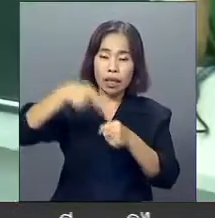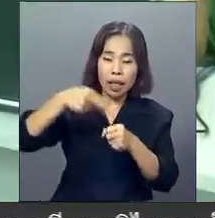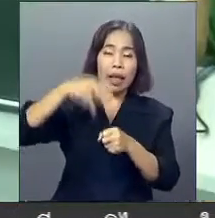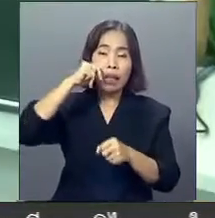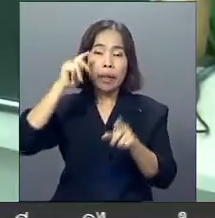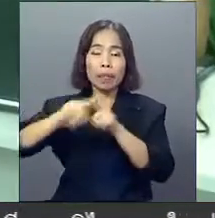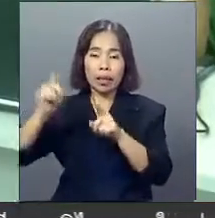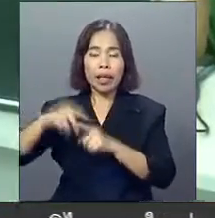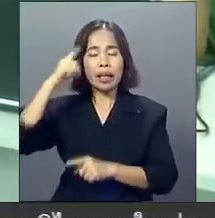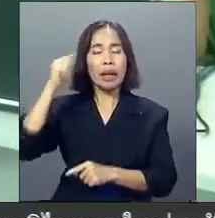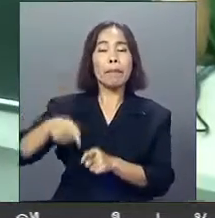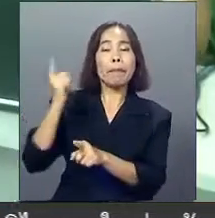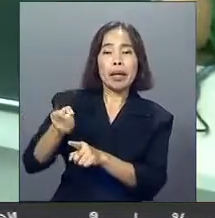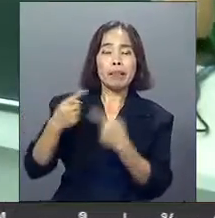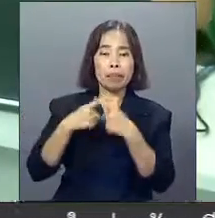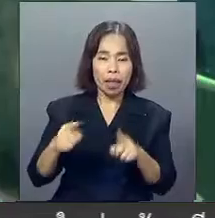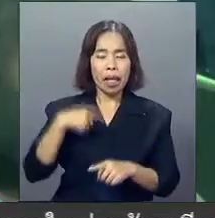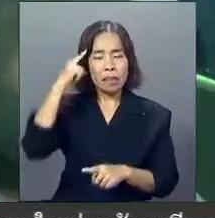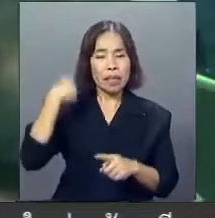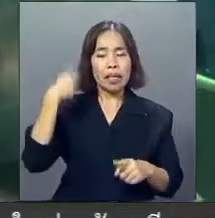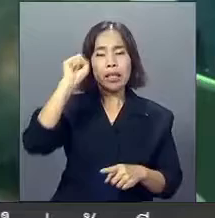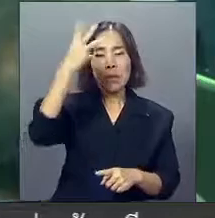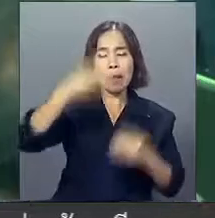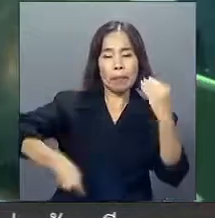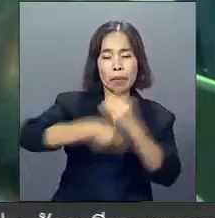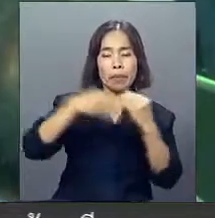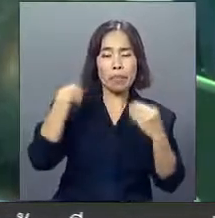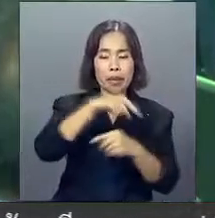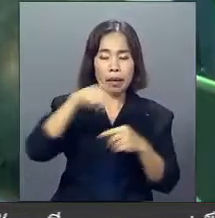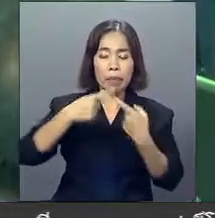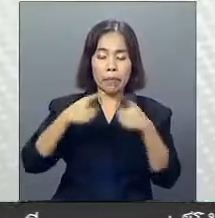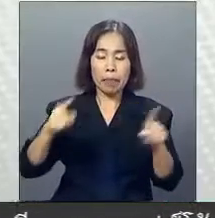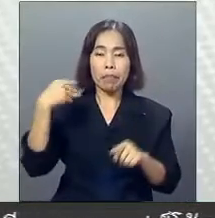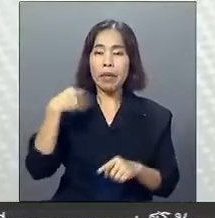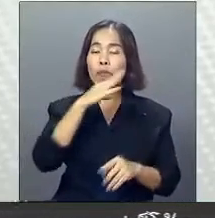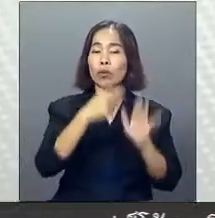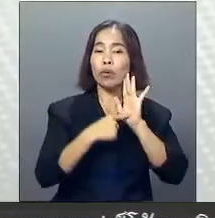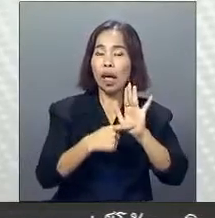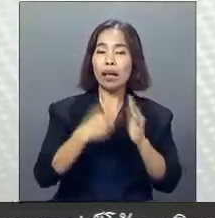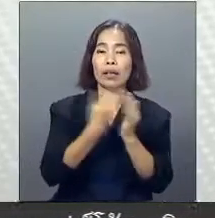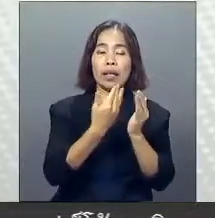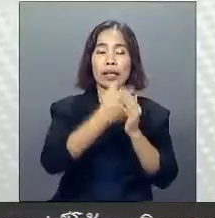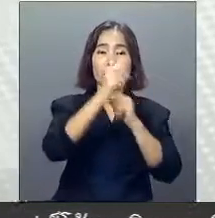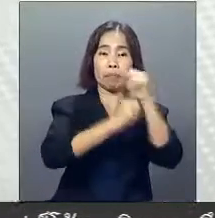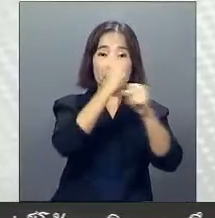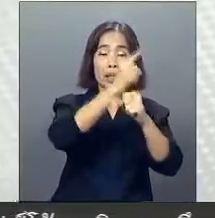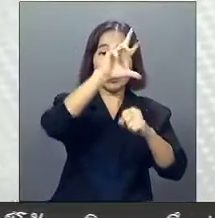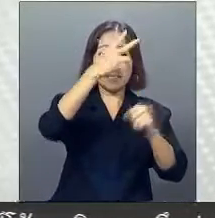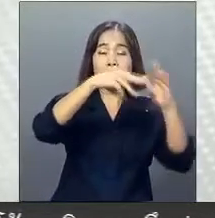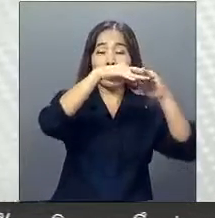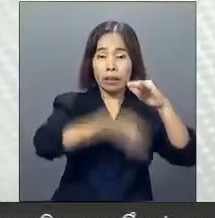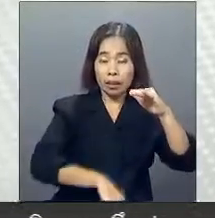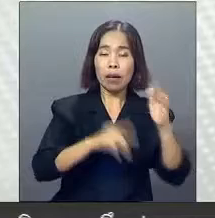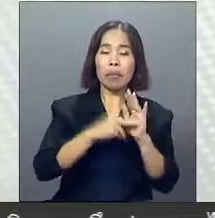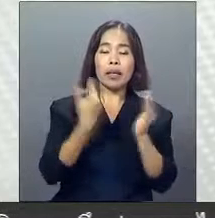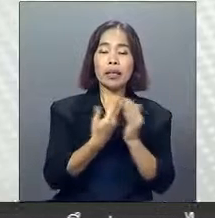นาจะเหือนเดิมแต่อาจจะมีสวดดการบางอย่างที่แตกตางออกไปอย่างเช่นผู้มไร้ได้ตามกา 30 บาทอาจจะมีการ